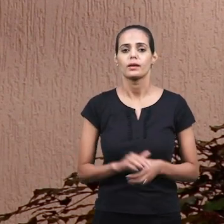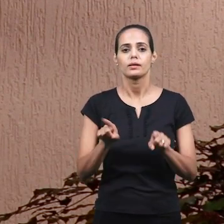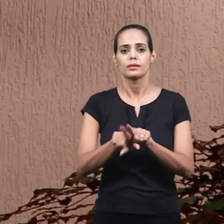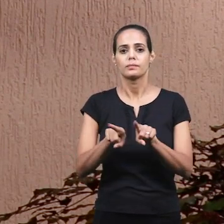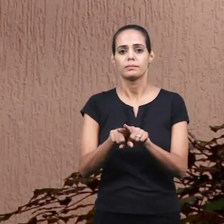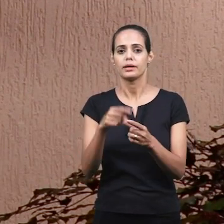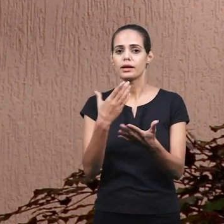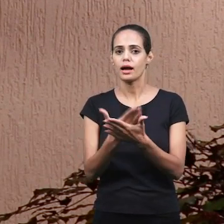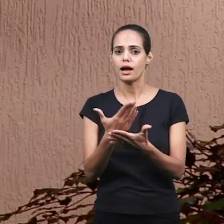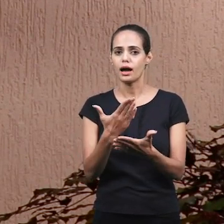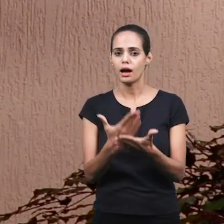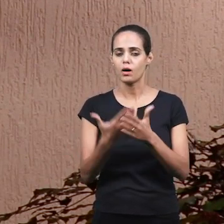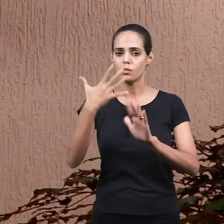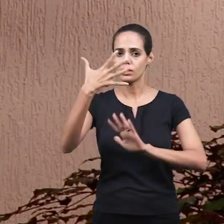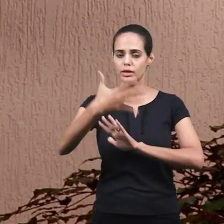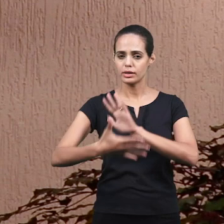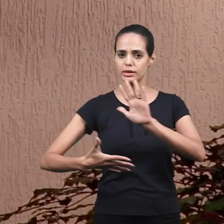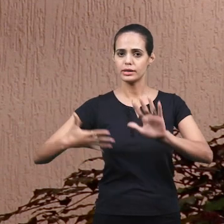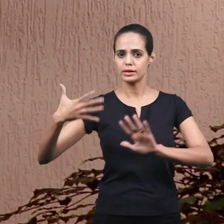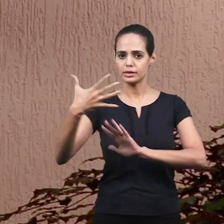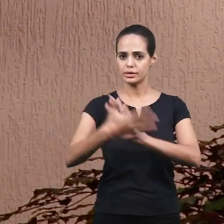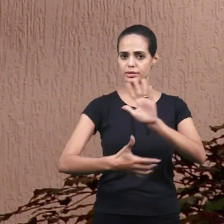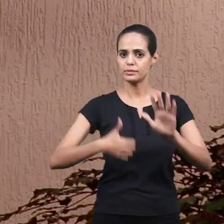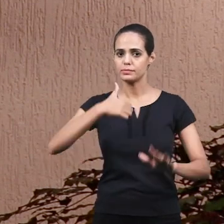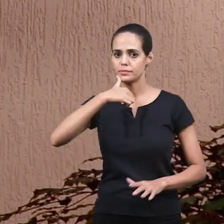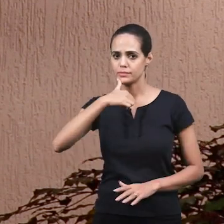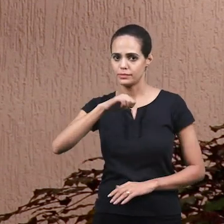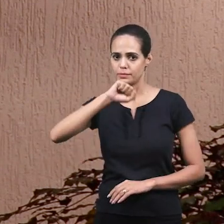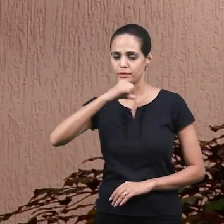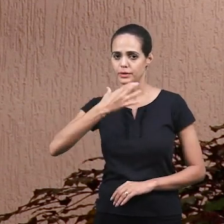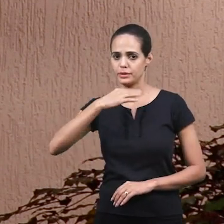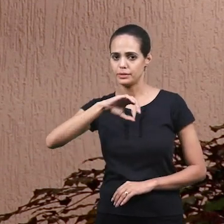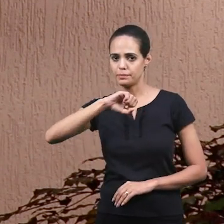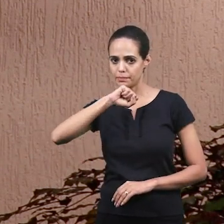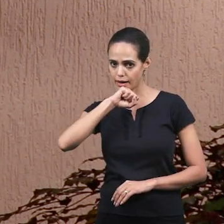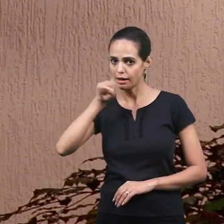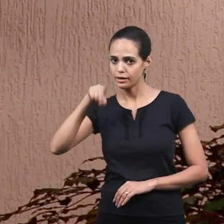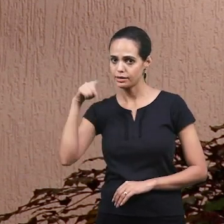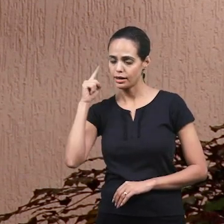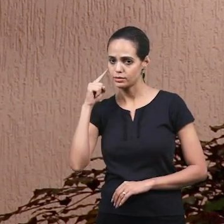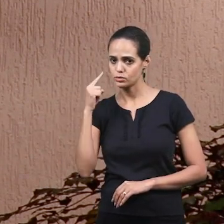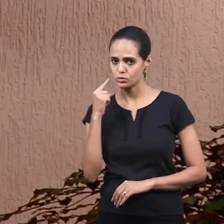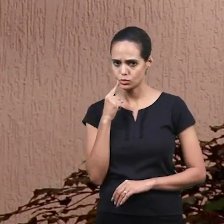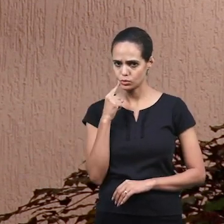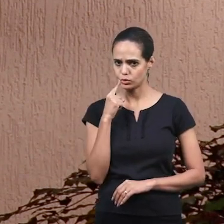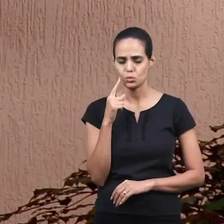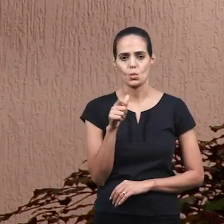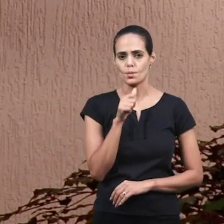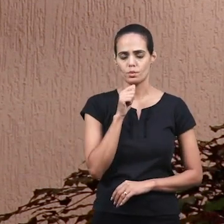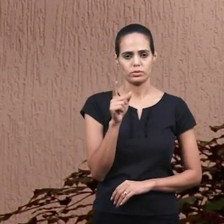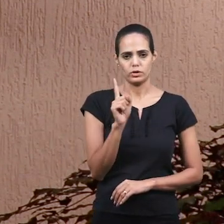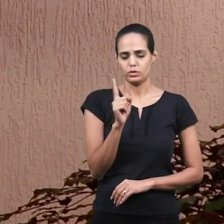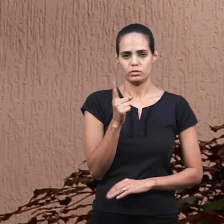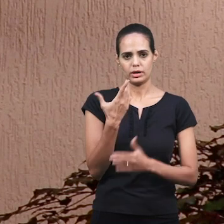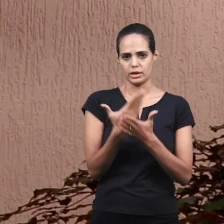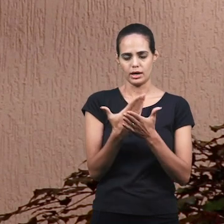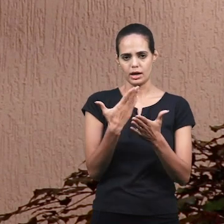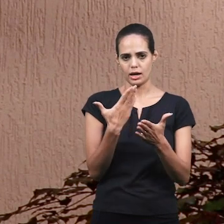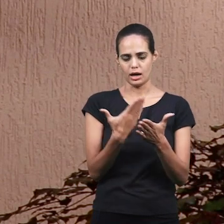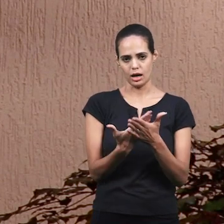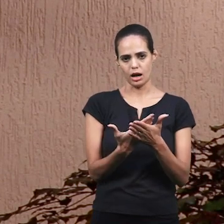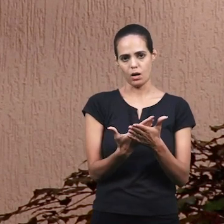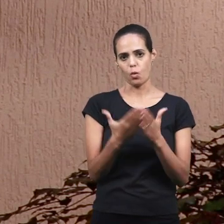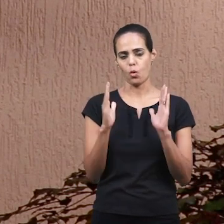aussi ces cours en libre, en langue des signes pour les parents qui sont